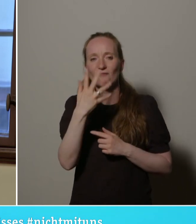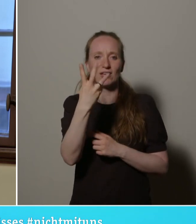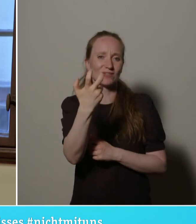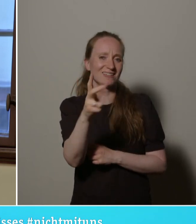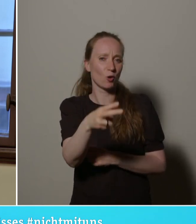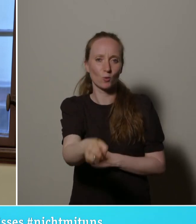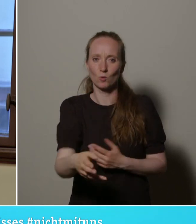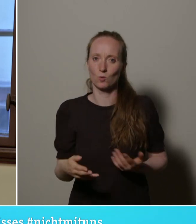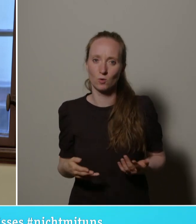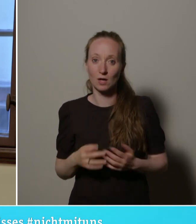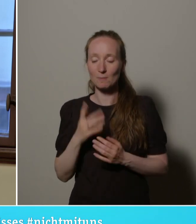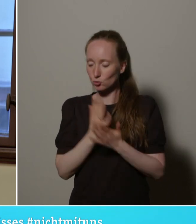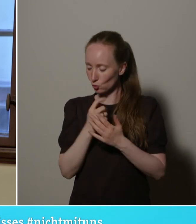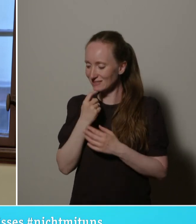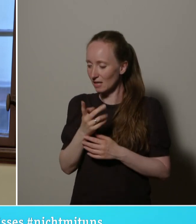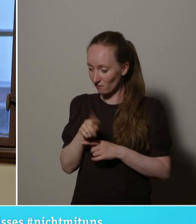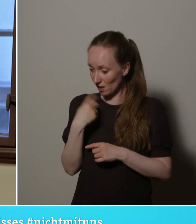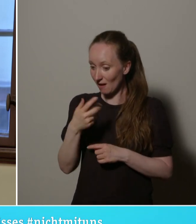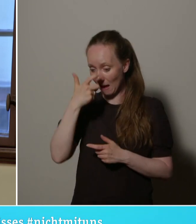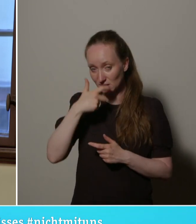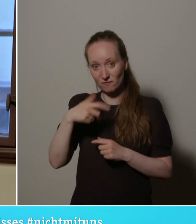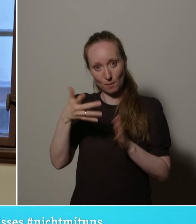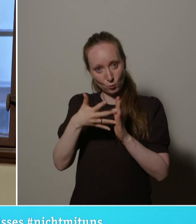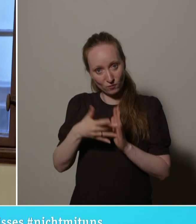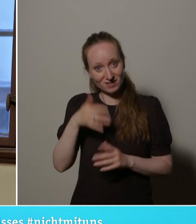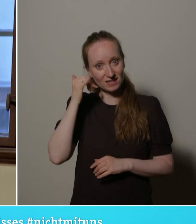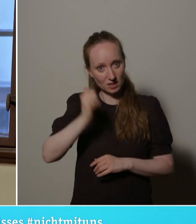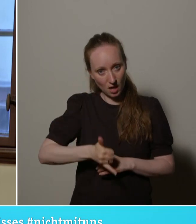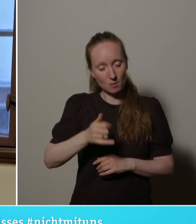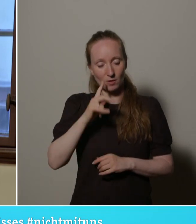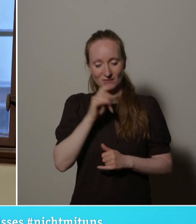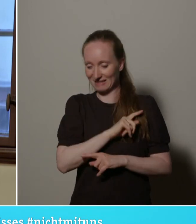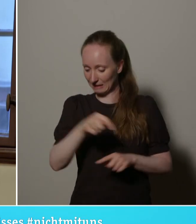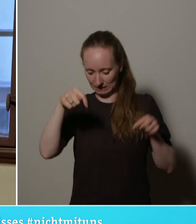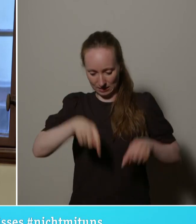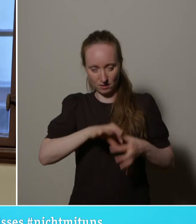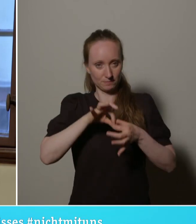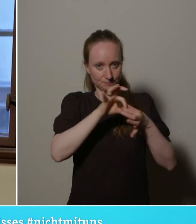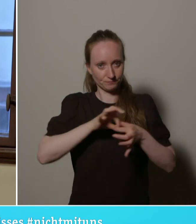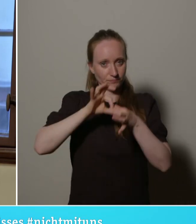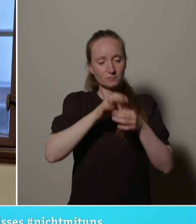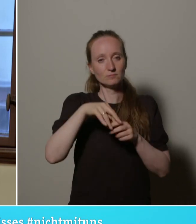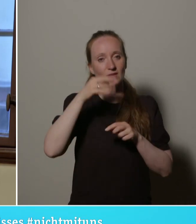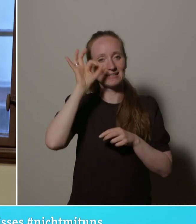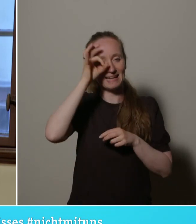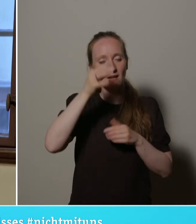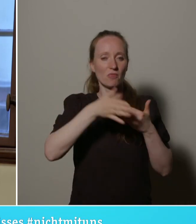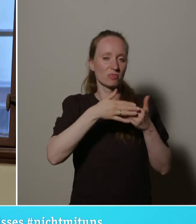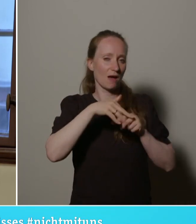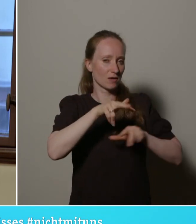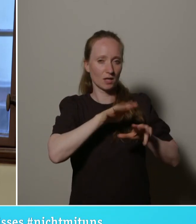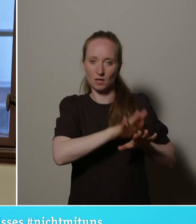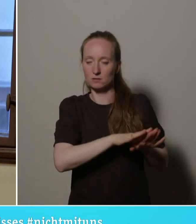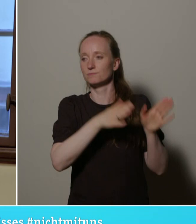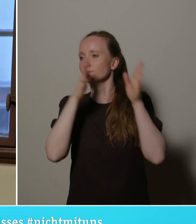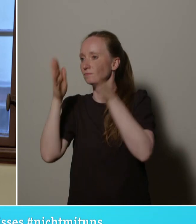wir werden das ernsthaft prüfen, aber eben an der Stelle, wo das hingehört. Und es gehört nicht zum Jena Nahverkehr, sondern es gehört in